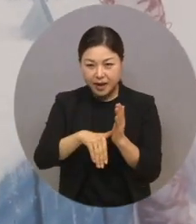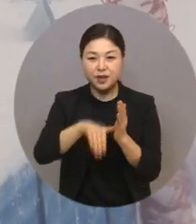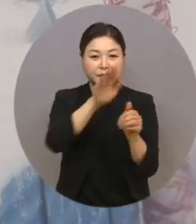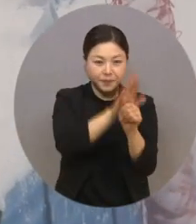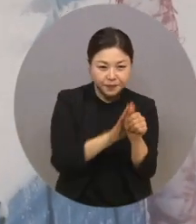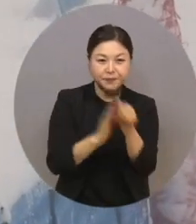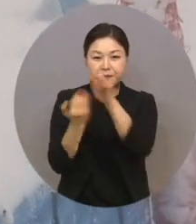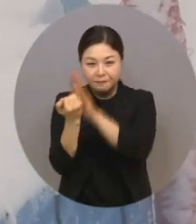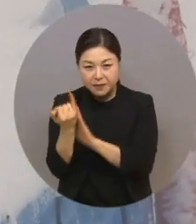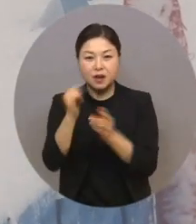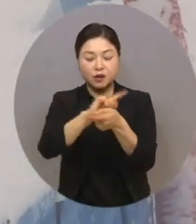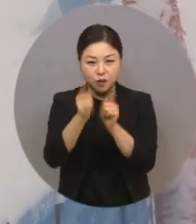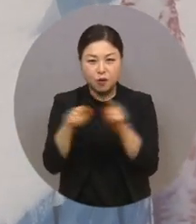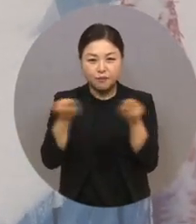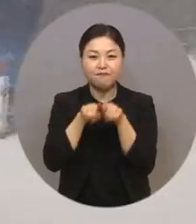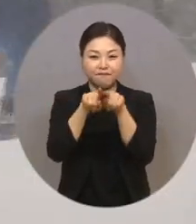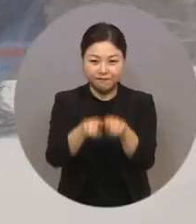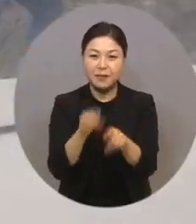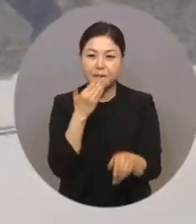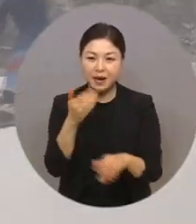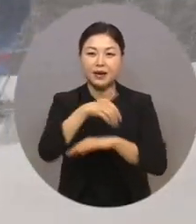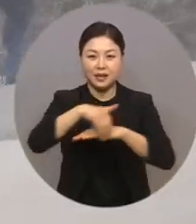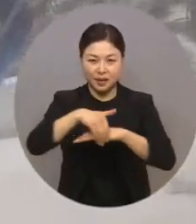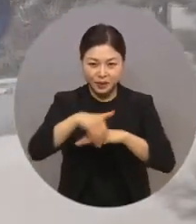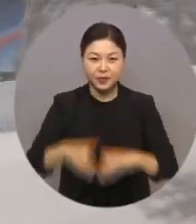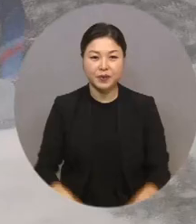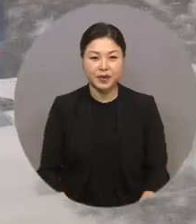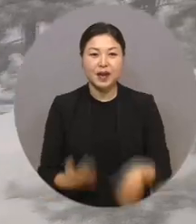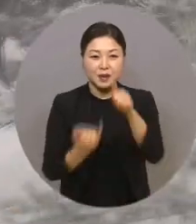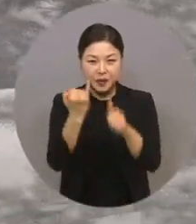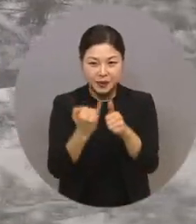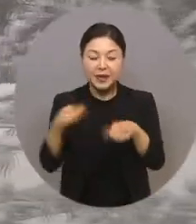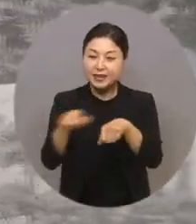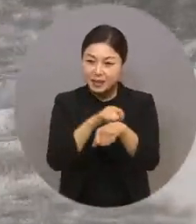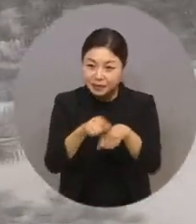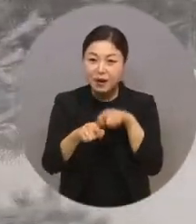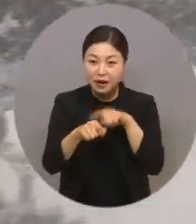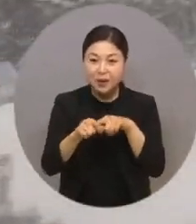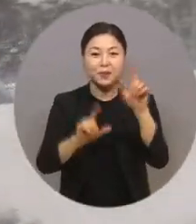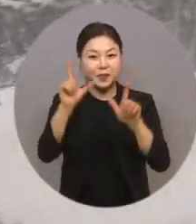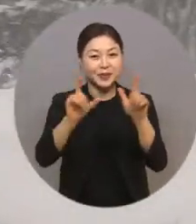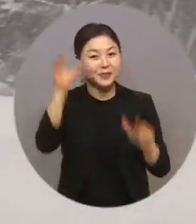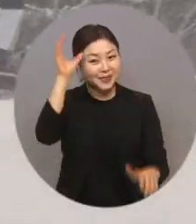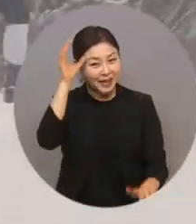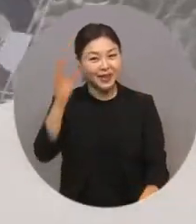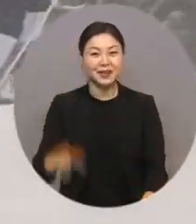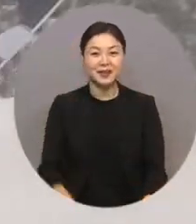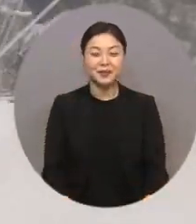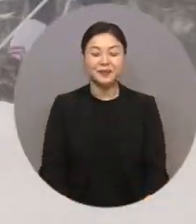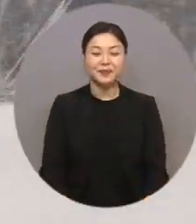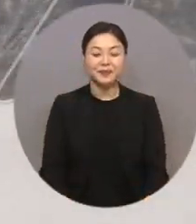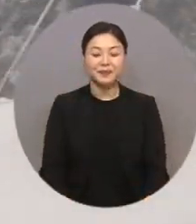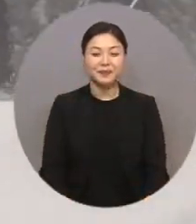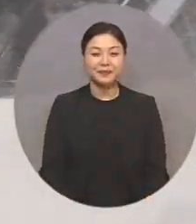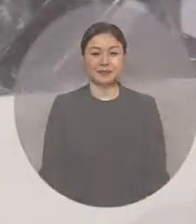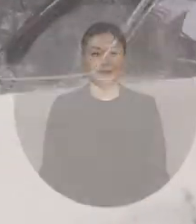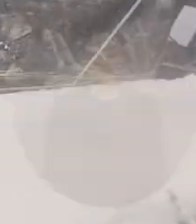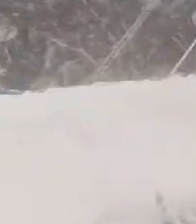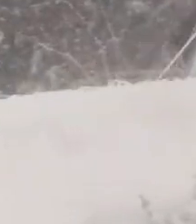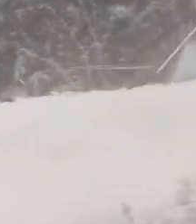레이스를 펼쳐 나갈 예정입니다 남매의 특별한 여정을 기대해 봅니다 복지 tv 뉴스 김은별